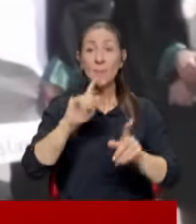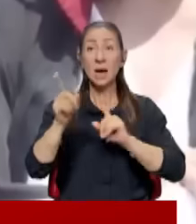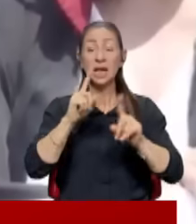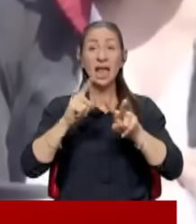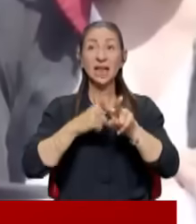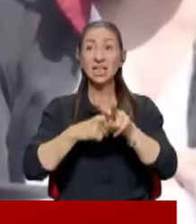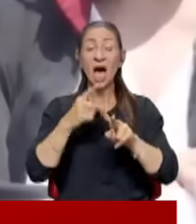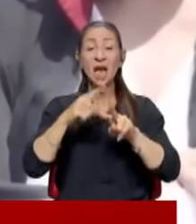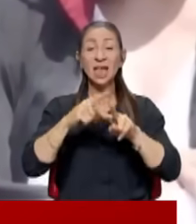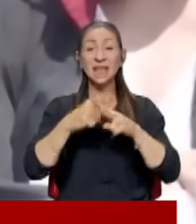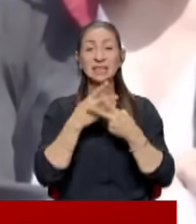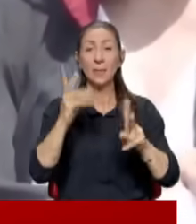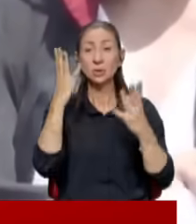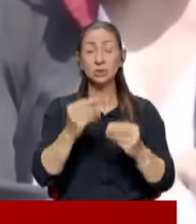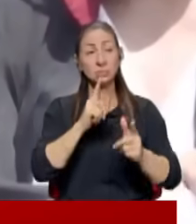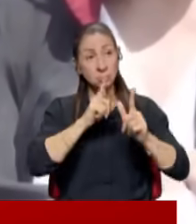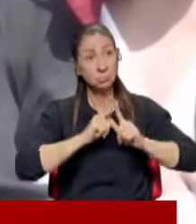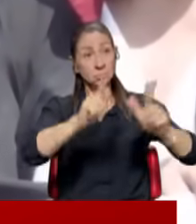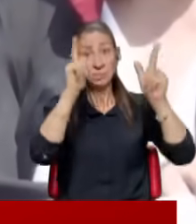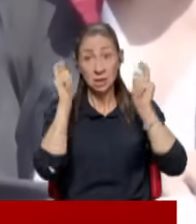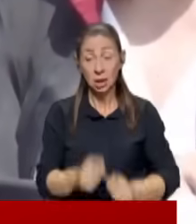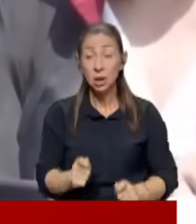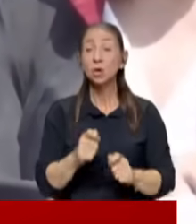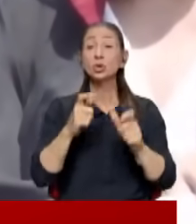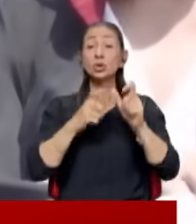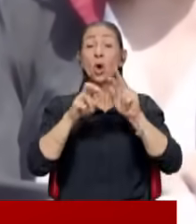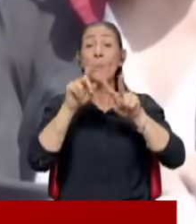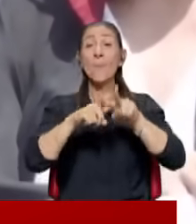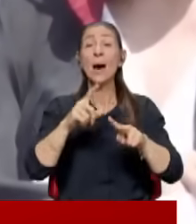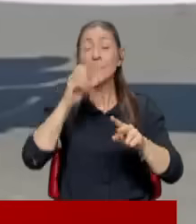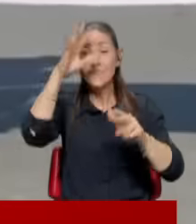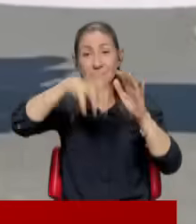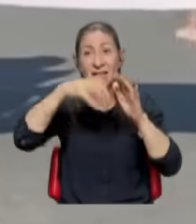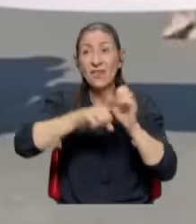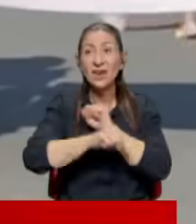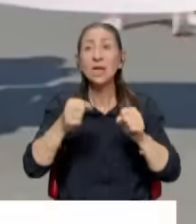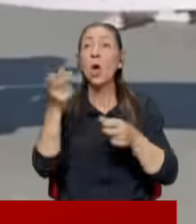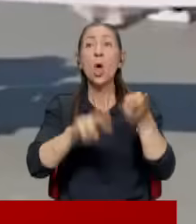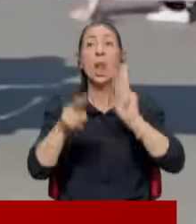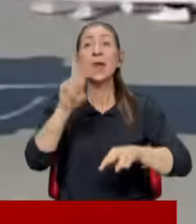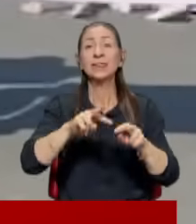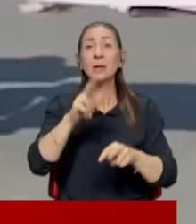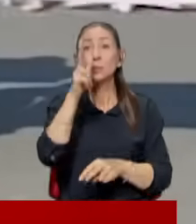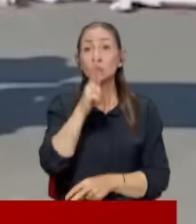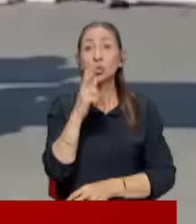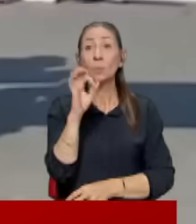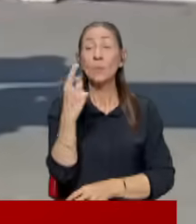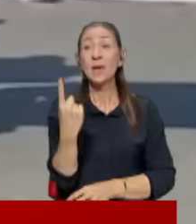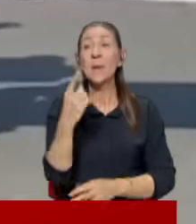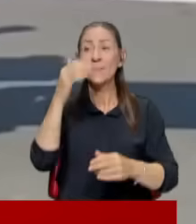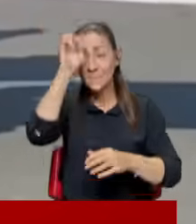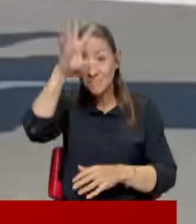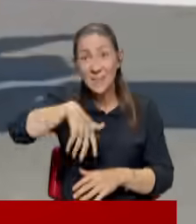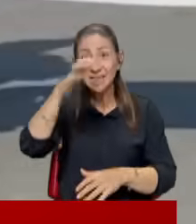Yargıtay'a Atalay serbest kalsın diye çağrıda bulunurken, Soma'daki maden faciasında hayatını kaybeden 301